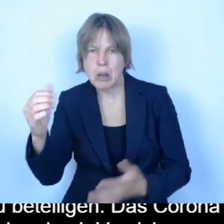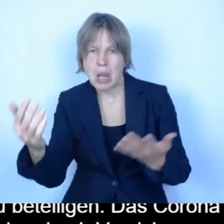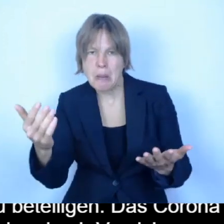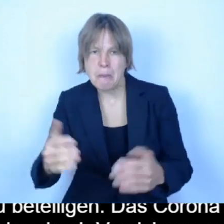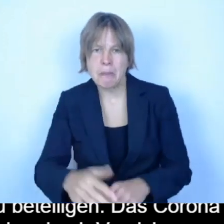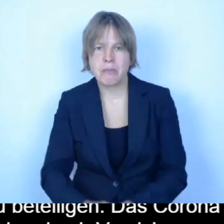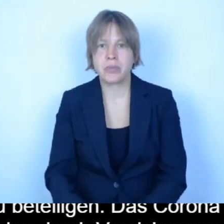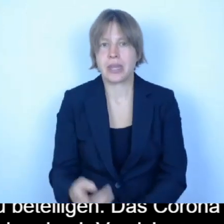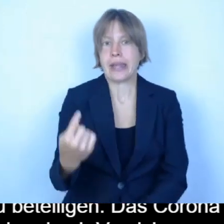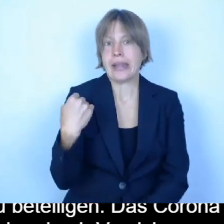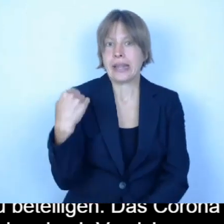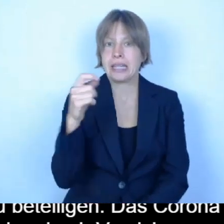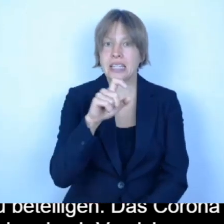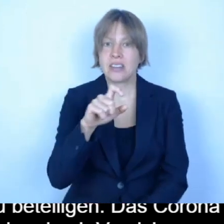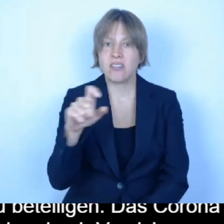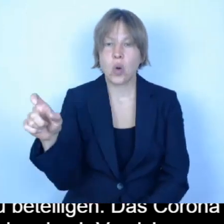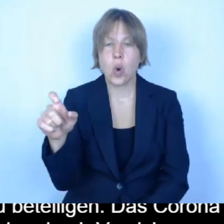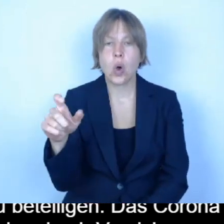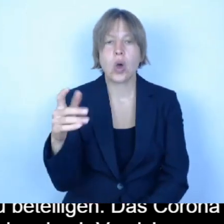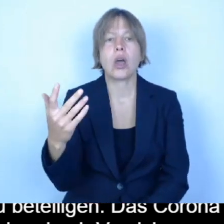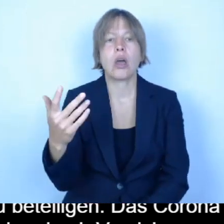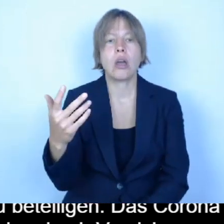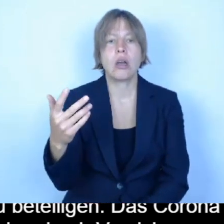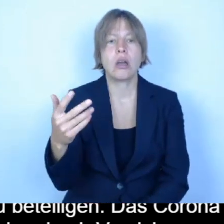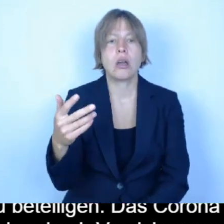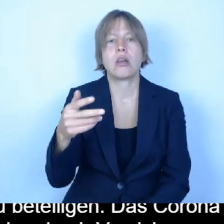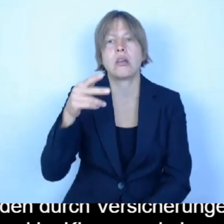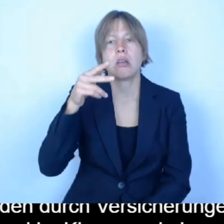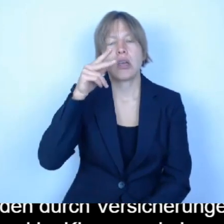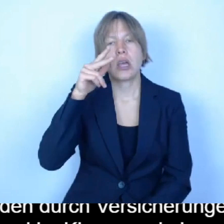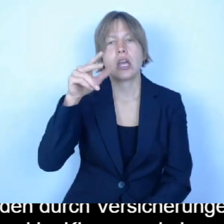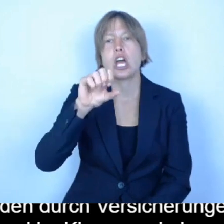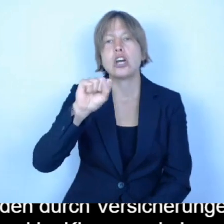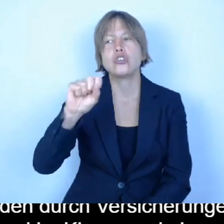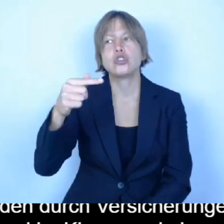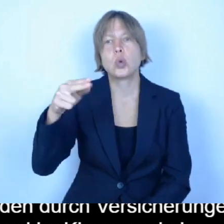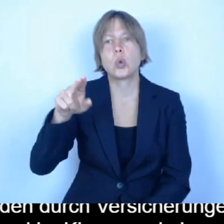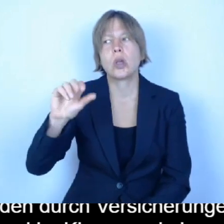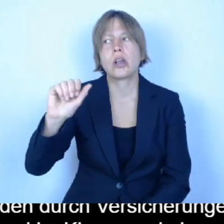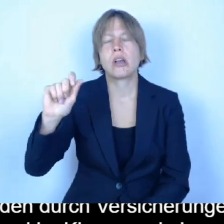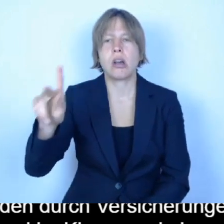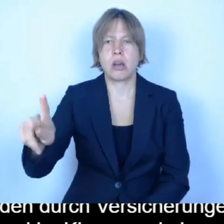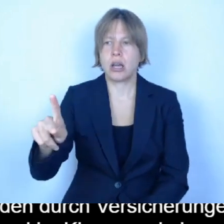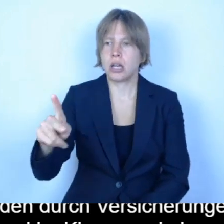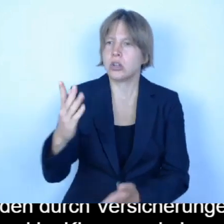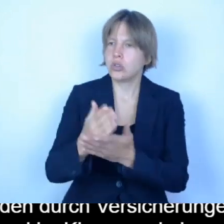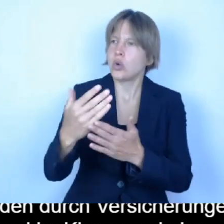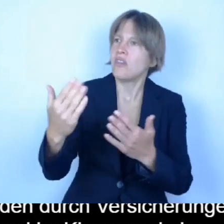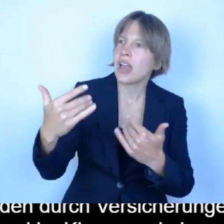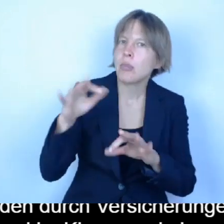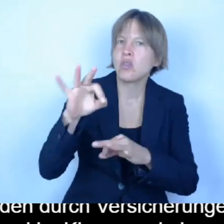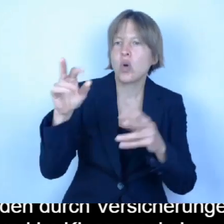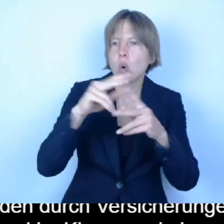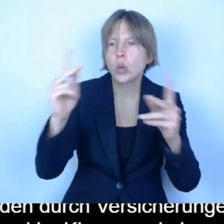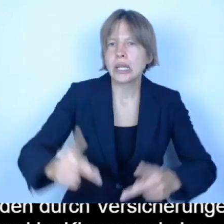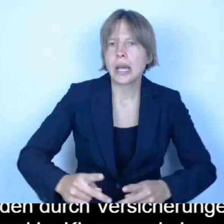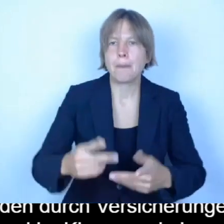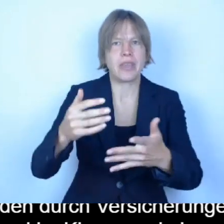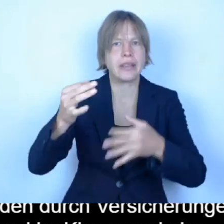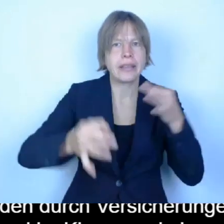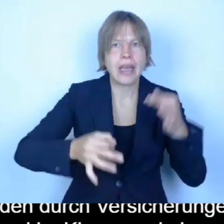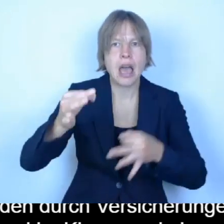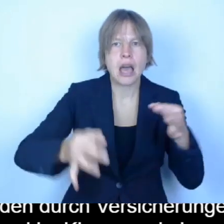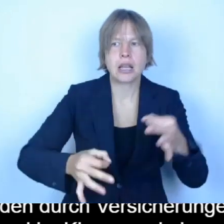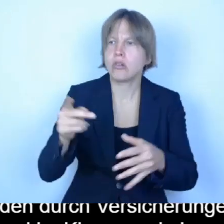Theater, hat auch die Staatskanzlei angesprochen, dass er mit der sprechen möchte. Da nehme ich an, dass er sie im Auge hatte. Gab es so ein